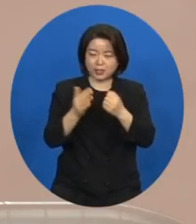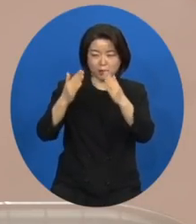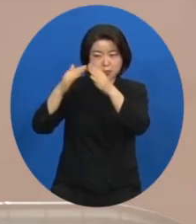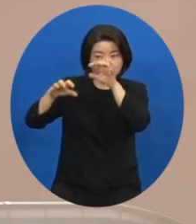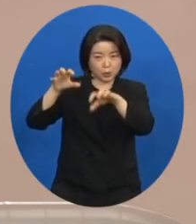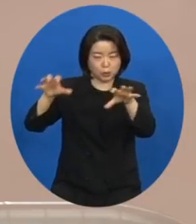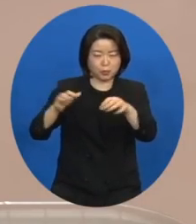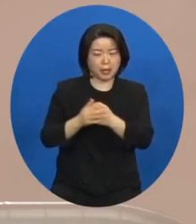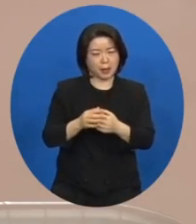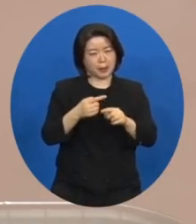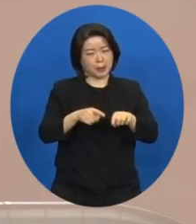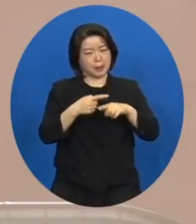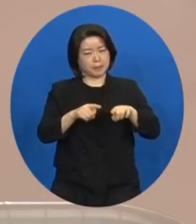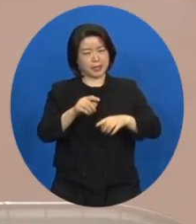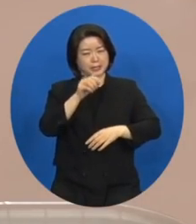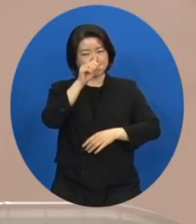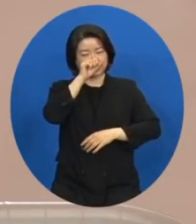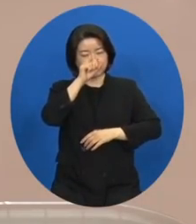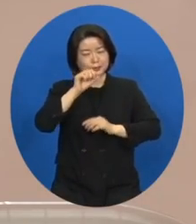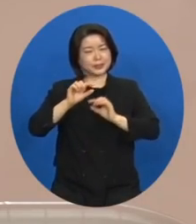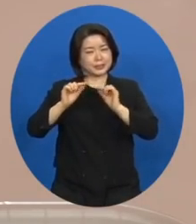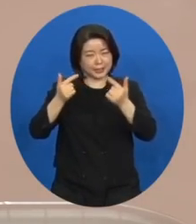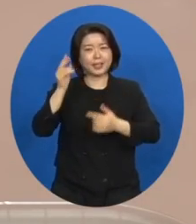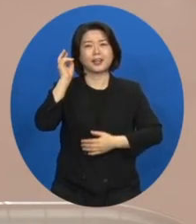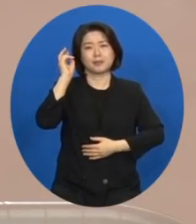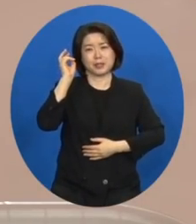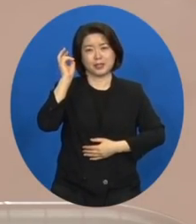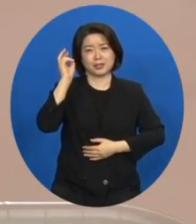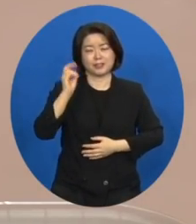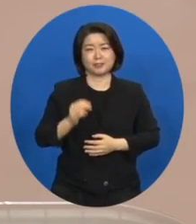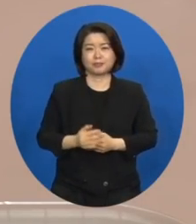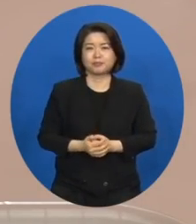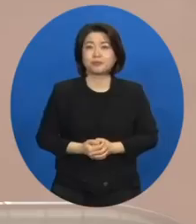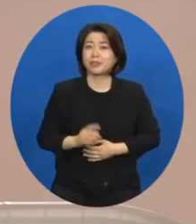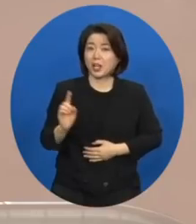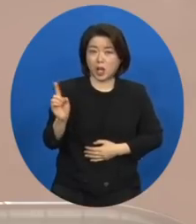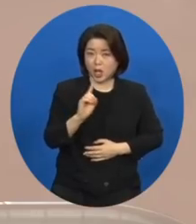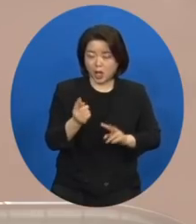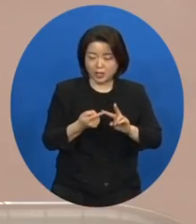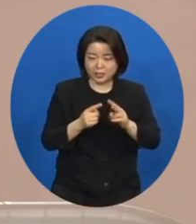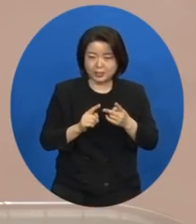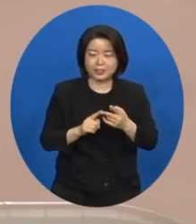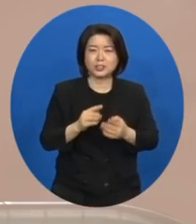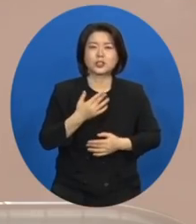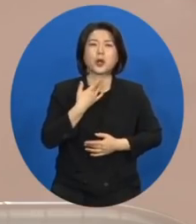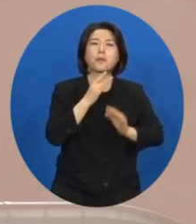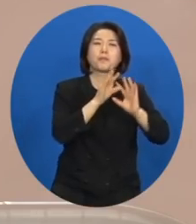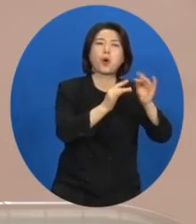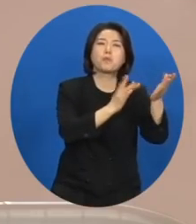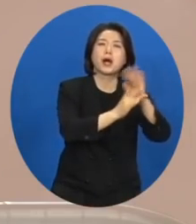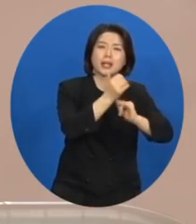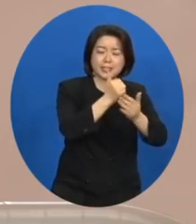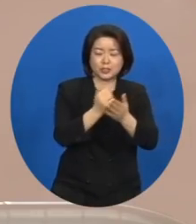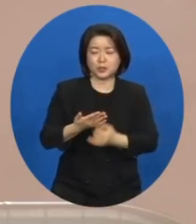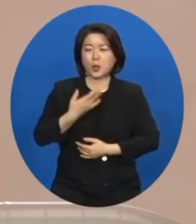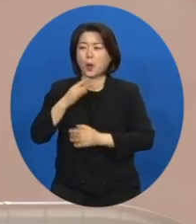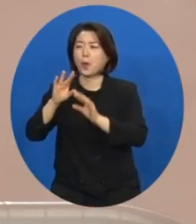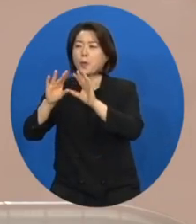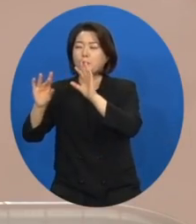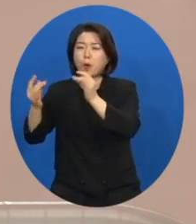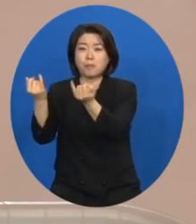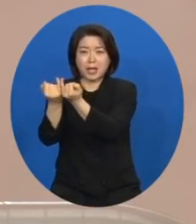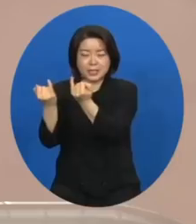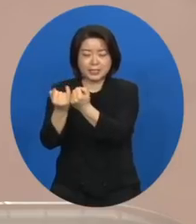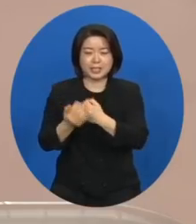평판이 좋지 않았기 때문에 그렇습니다 어찌됐든 뭉 말은 예수님과 문 말은 여인이 하는